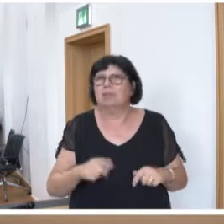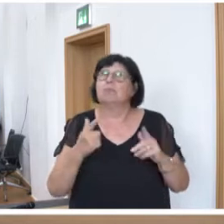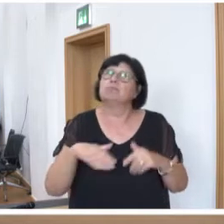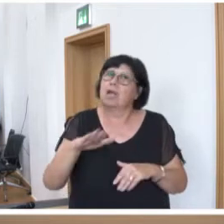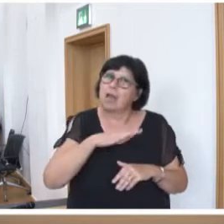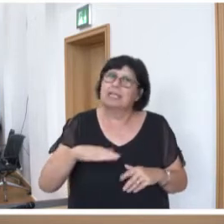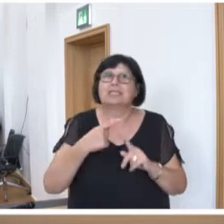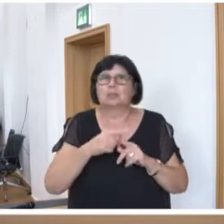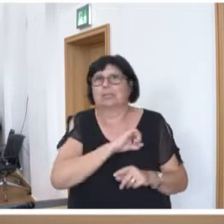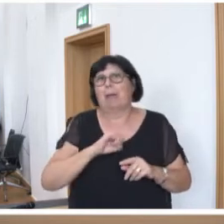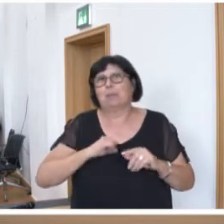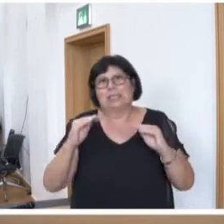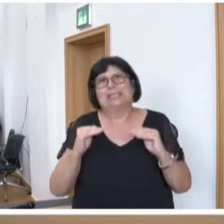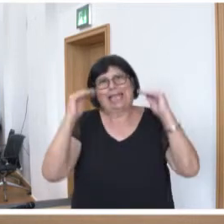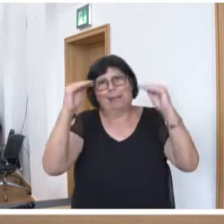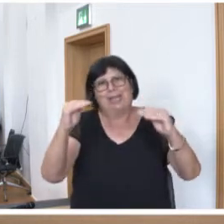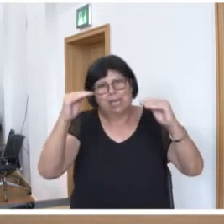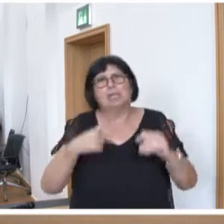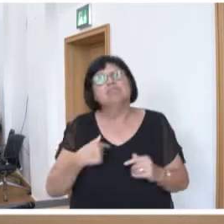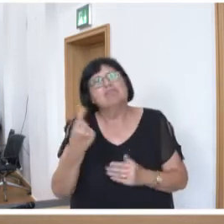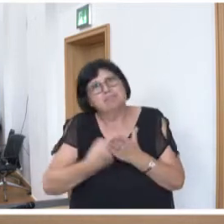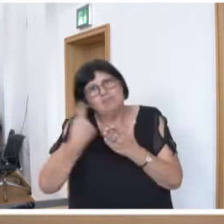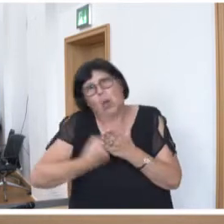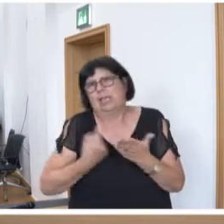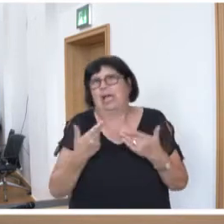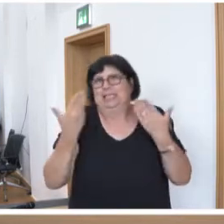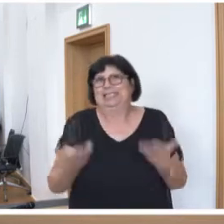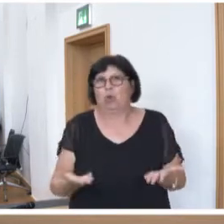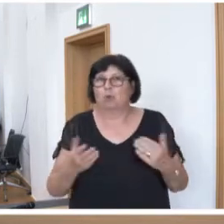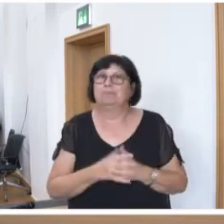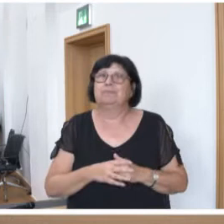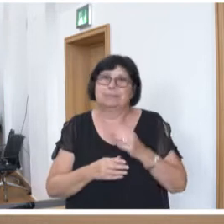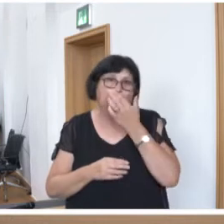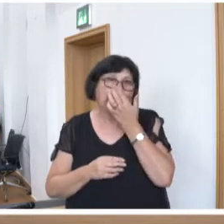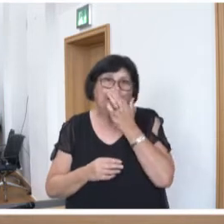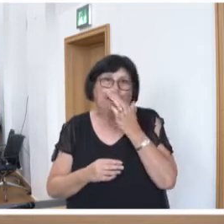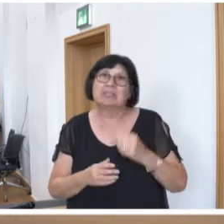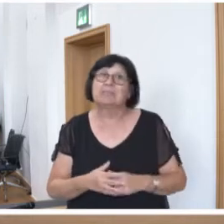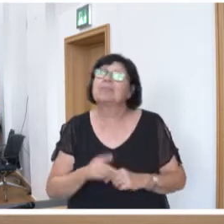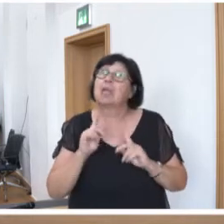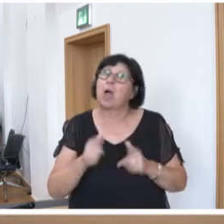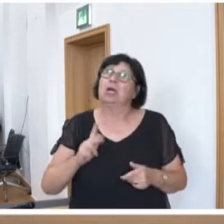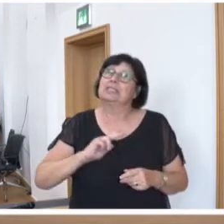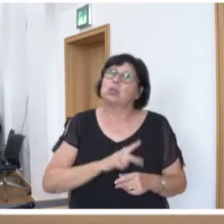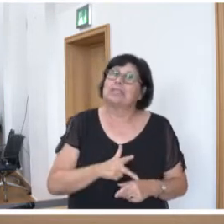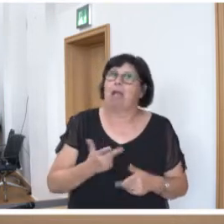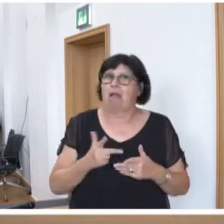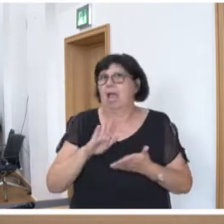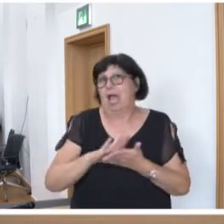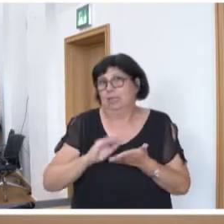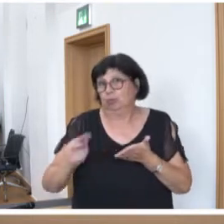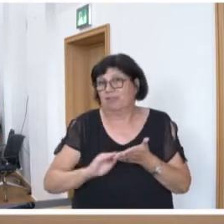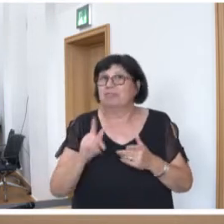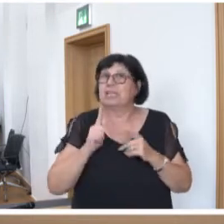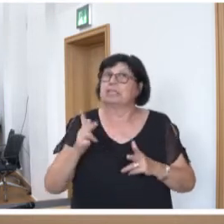ein. Und dafür braucht es die sozialdemokratische Handschrift, damit schlichtweg das